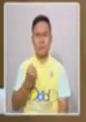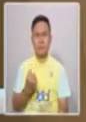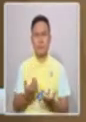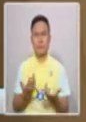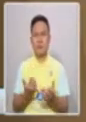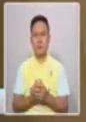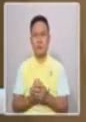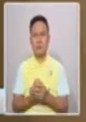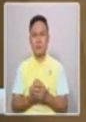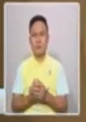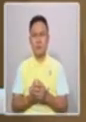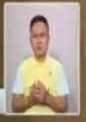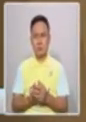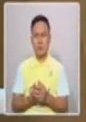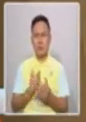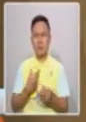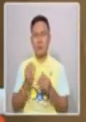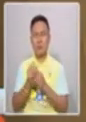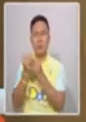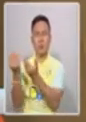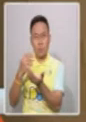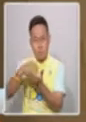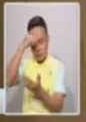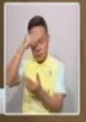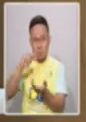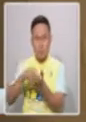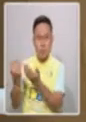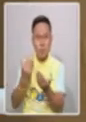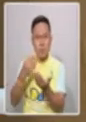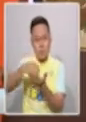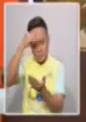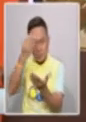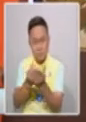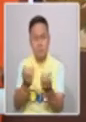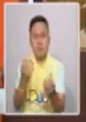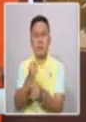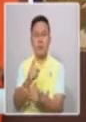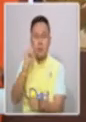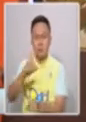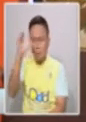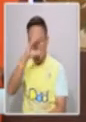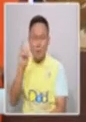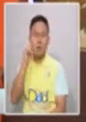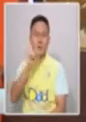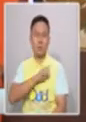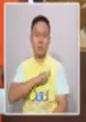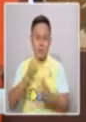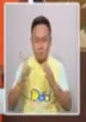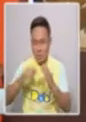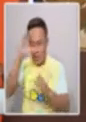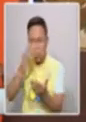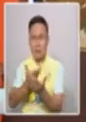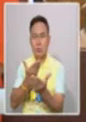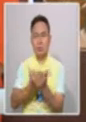อดเนี่ยเราอยู่ได้ไหม อยู่ไม่ได้ยังไงก็ต้องยังไงก็ต้องหาเรารู้ได้ยังไงว่าธกส.เขามีช่วยแก้นี่เ